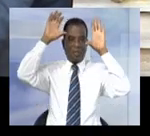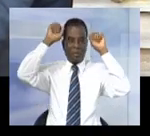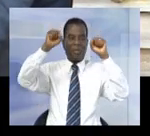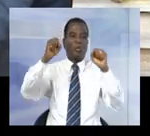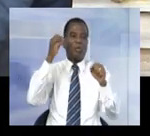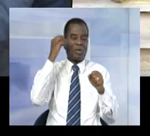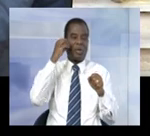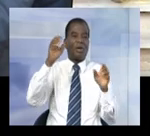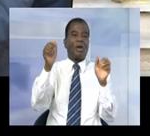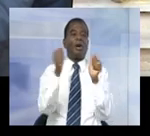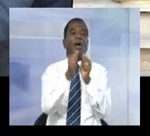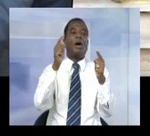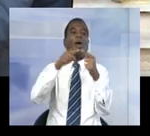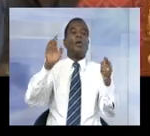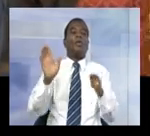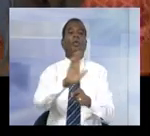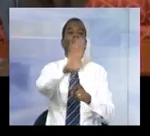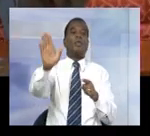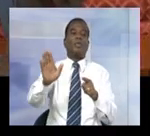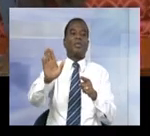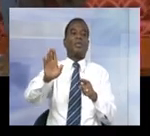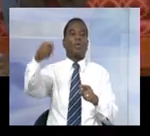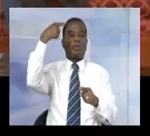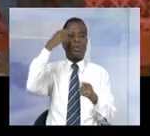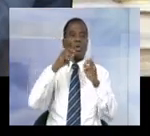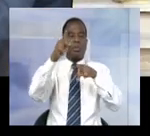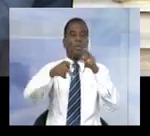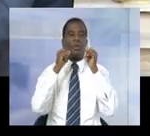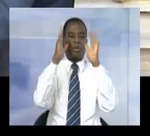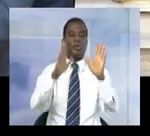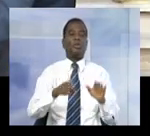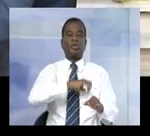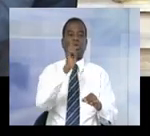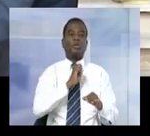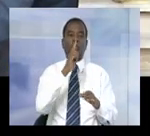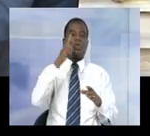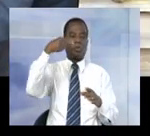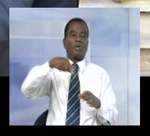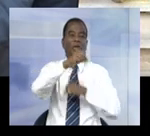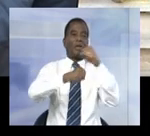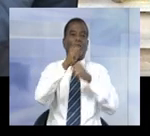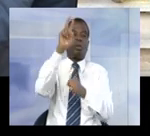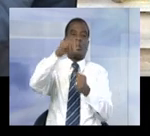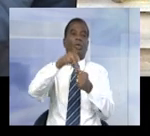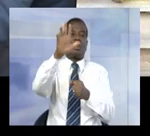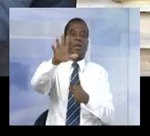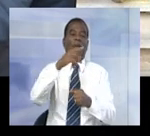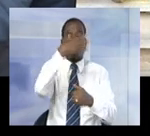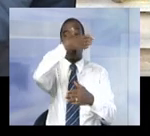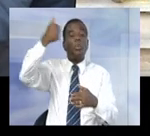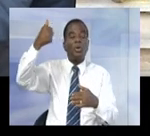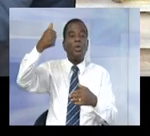à votre gouvernement et au peuple ivoirien. Je suis convaincu que l'année 2015 sera meilleure